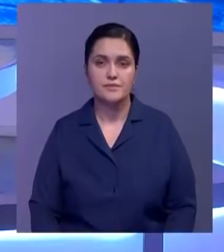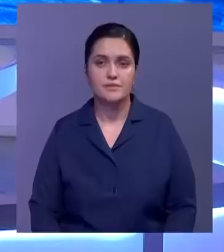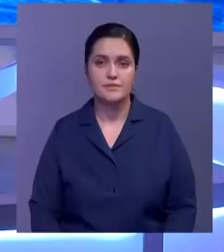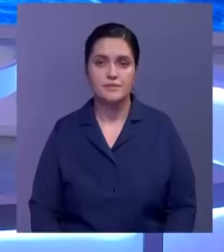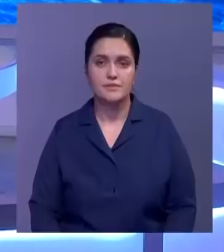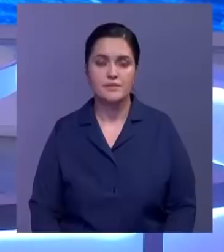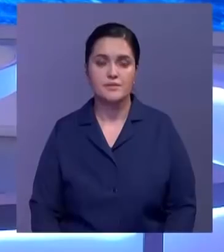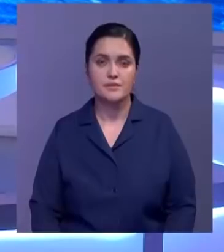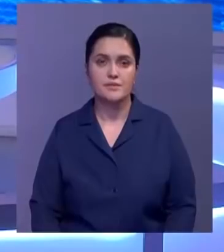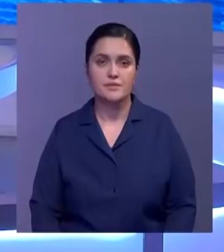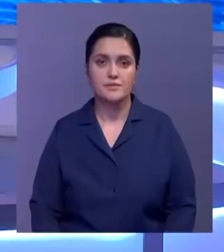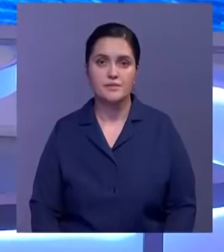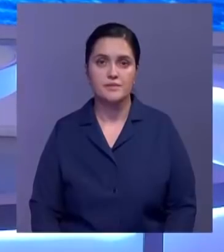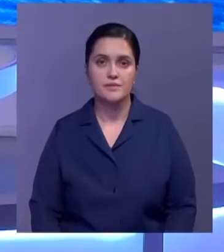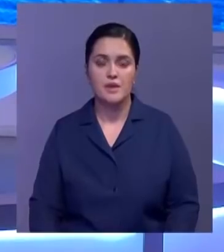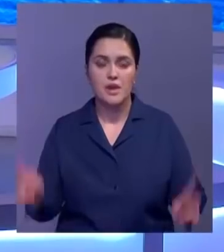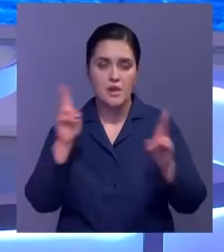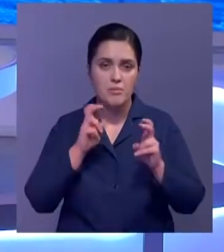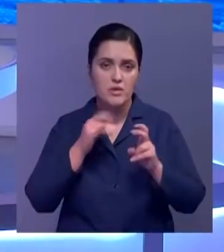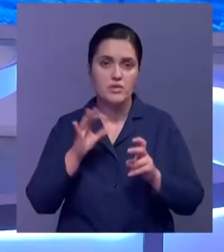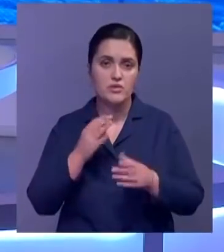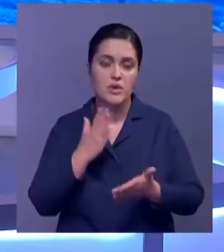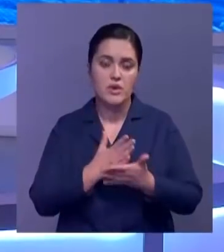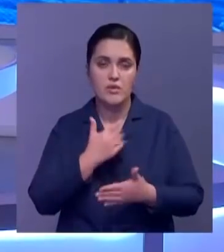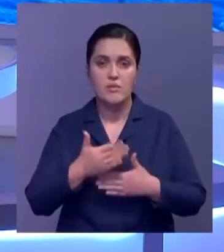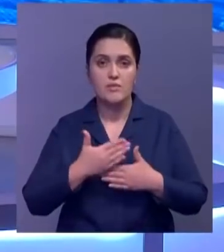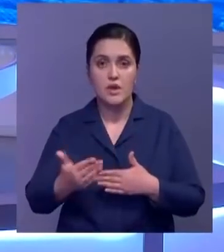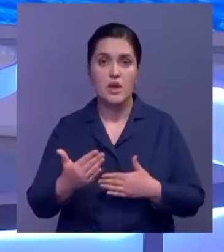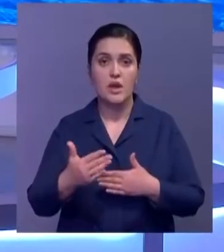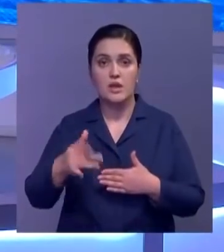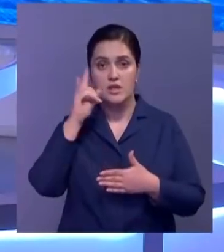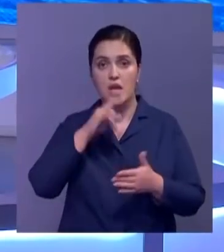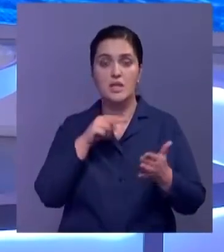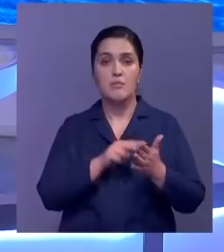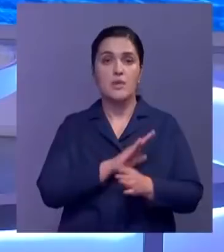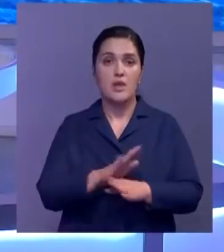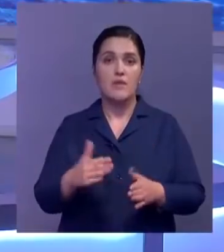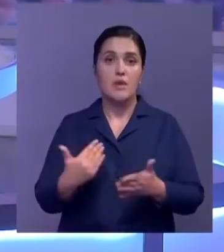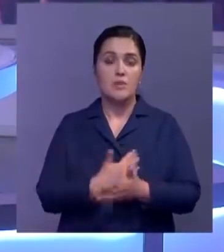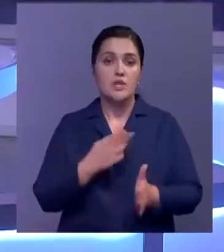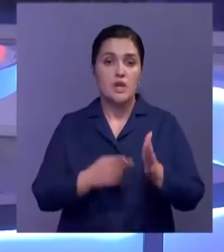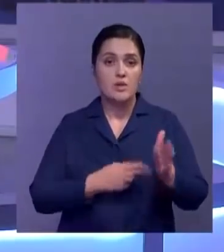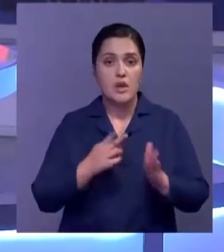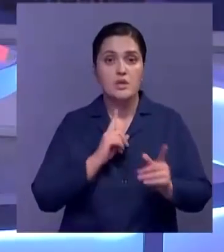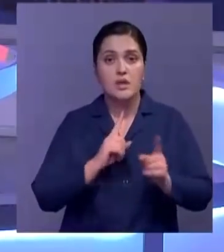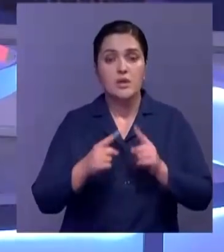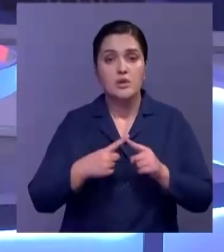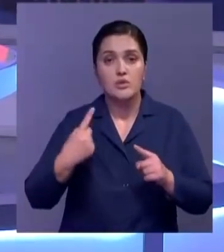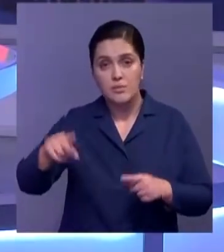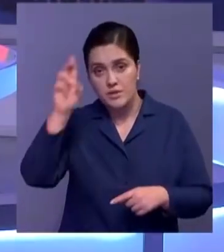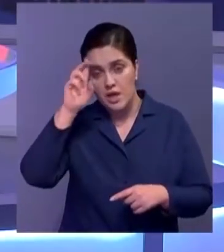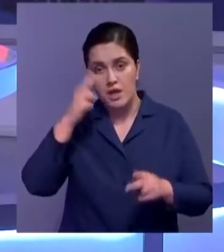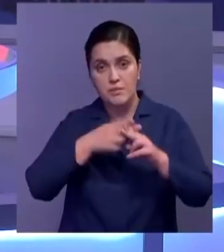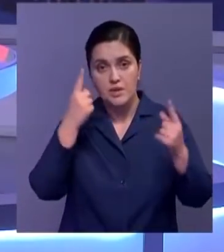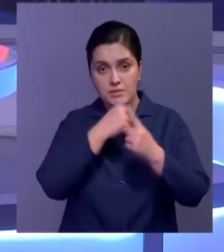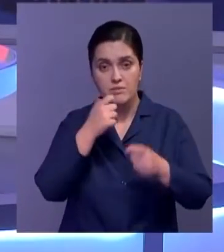карантина. К другим темам. Казахстан не планирует возобновлять железнодорожное сообщение с другими странами. Об этом сообщил главный государственный санитарный